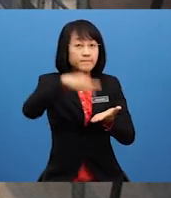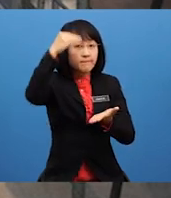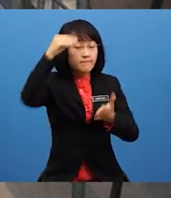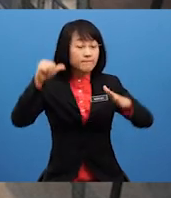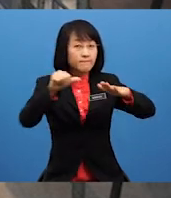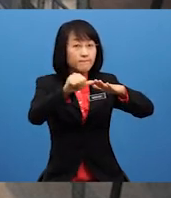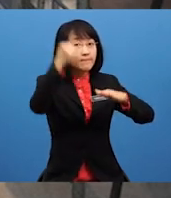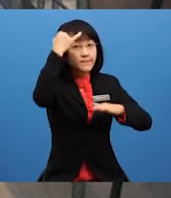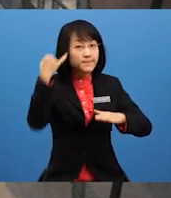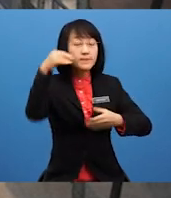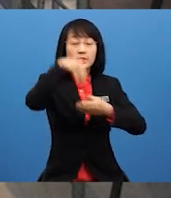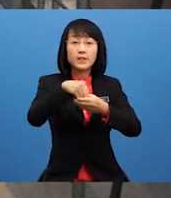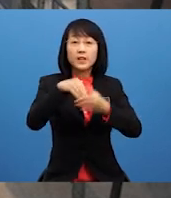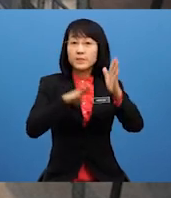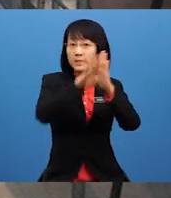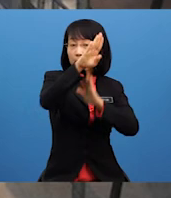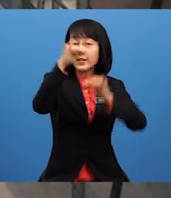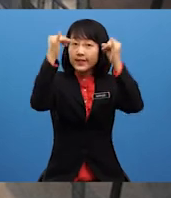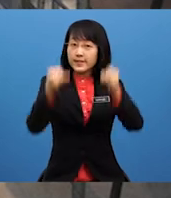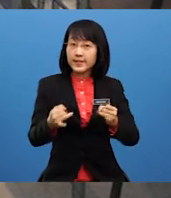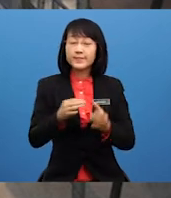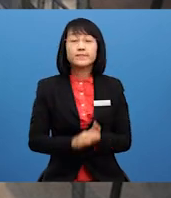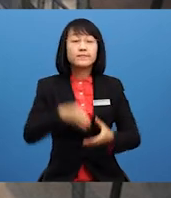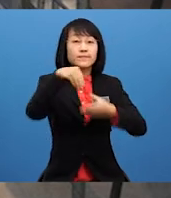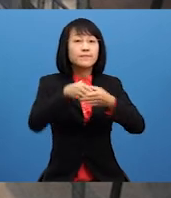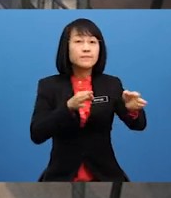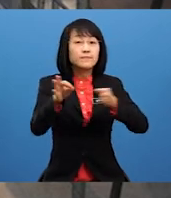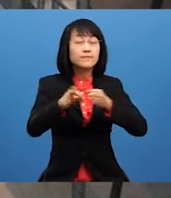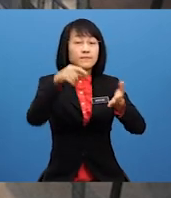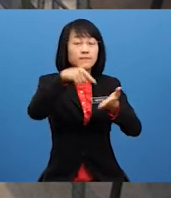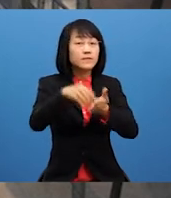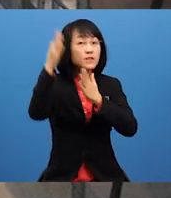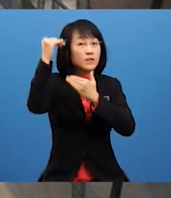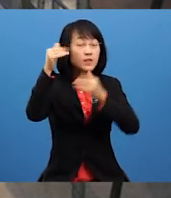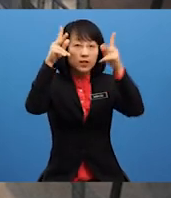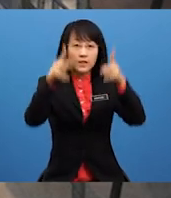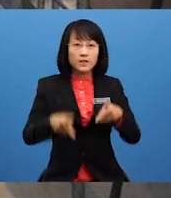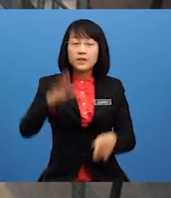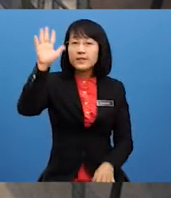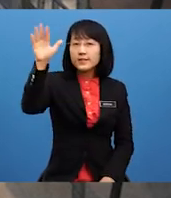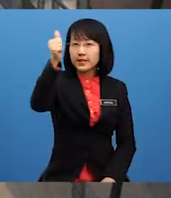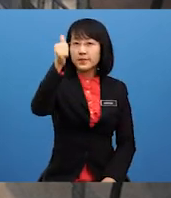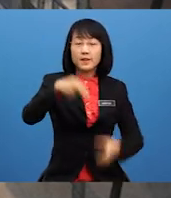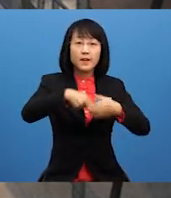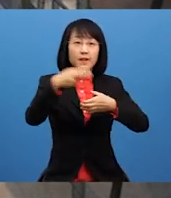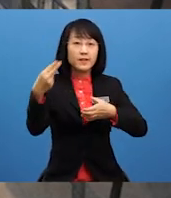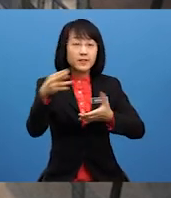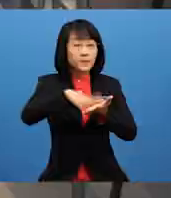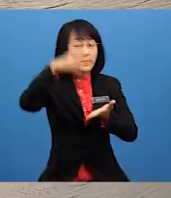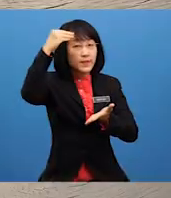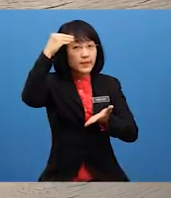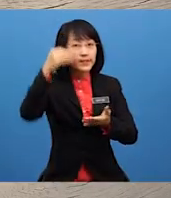dalam pembangunan insan? Dalam penerangan ini, diharapkan pelajar akan mencapai hasil pembelajaran